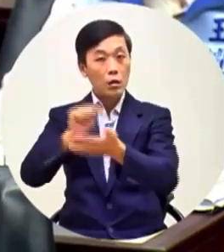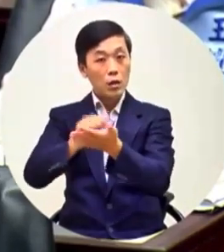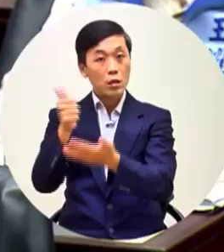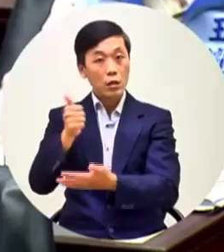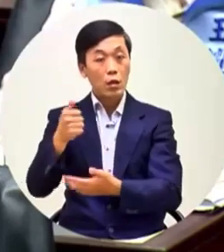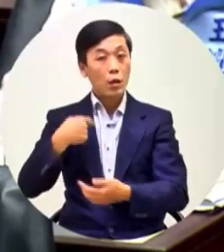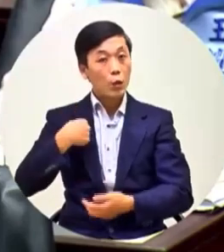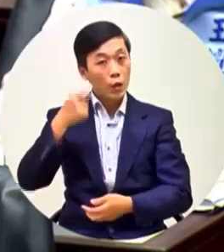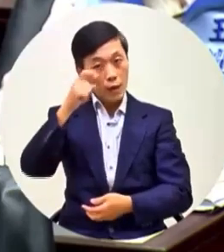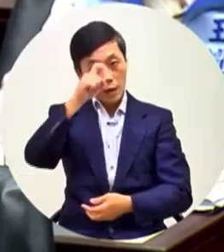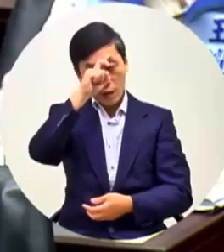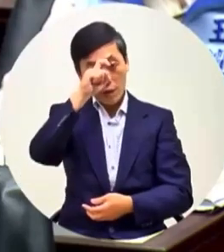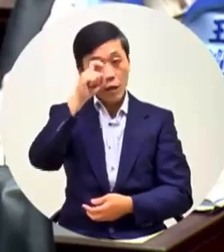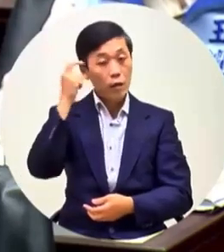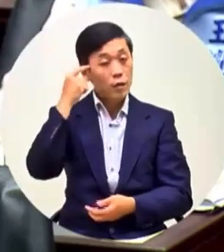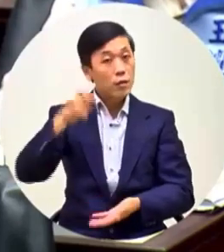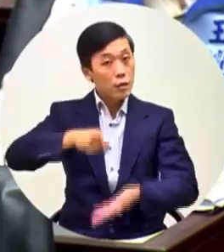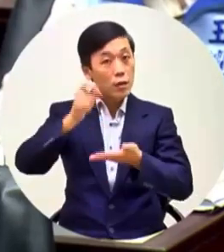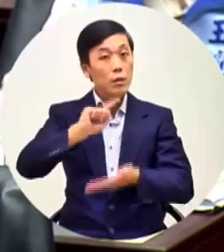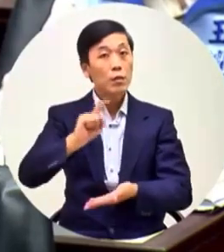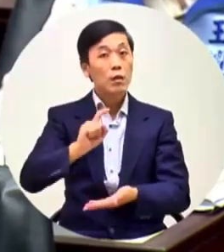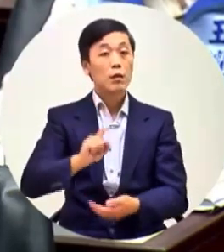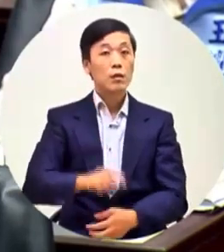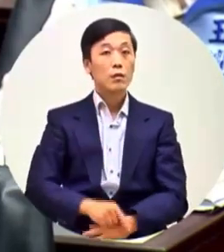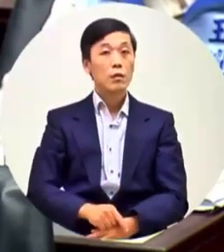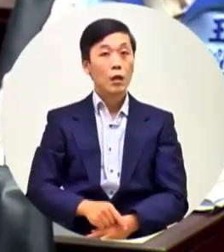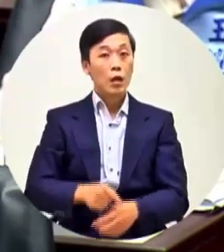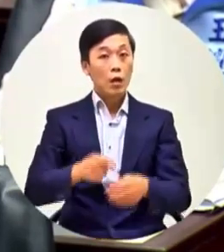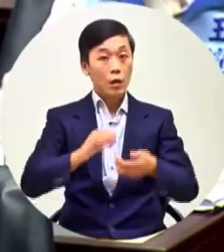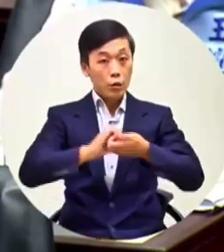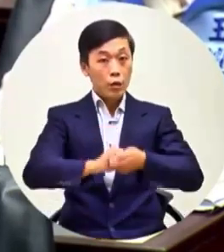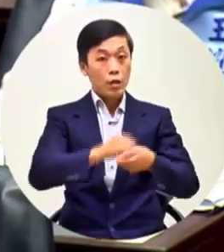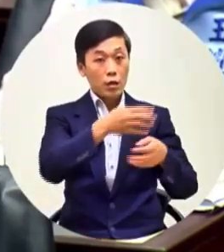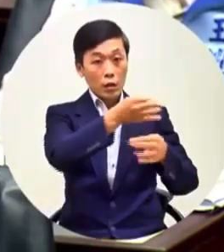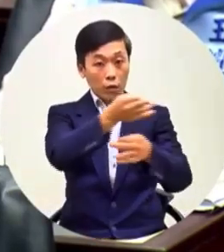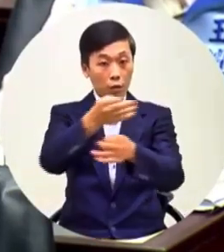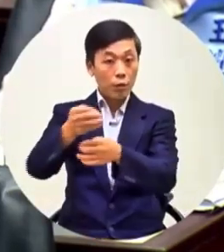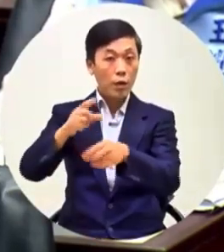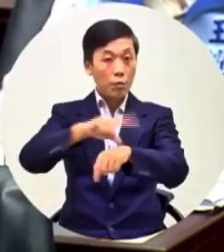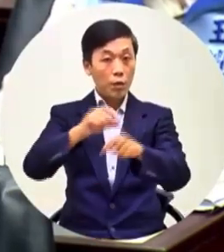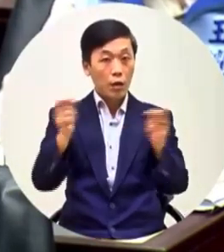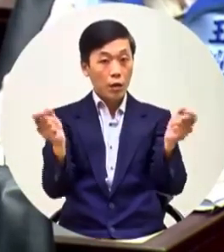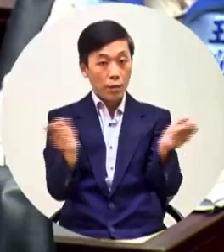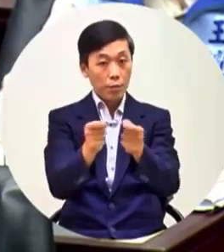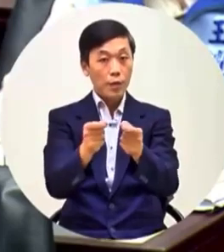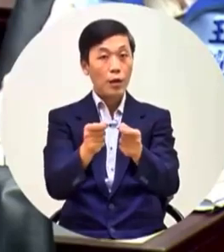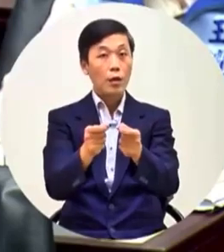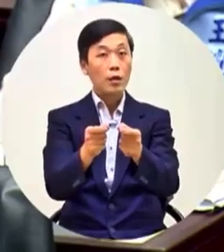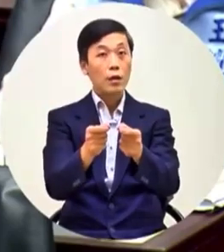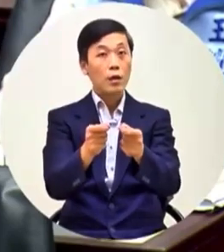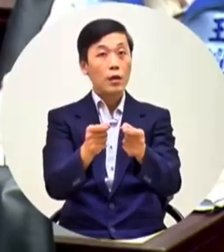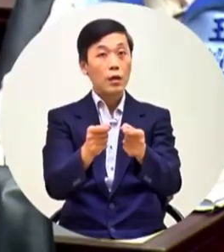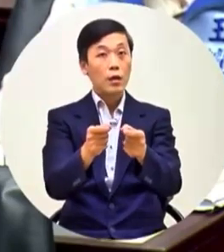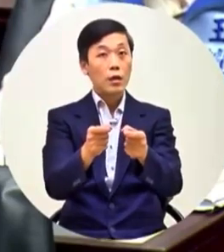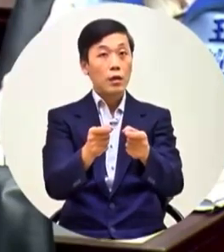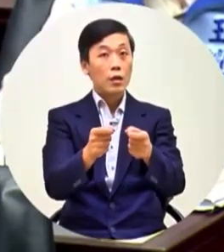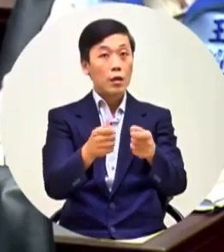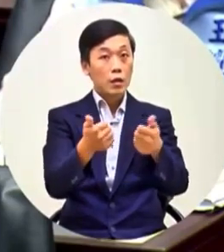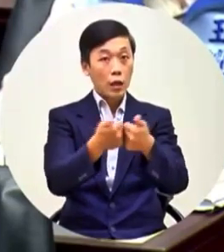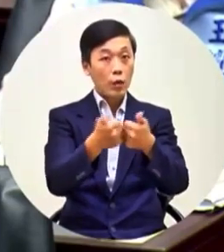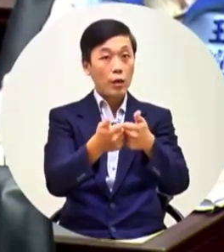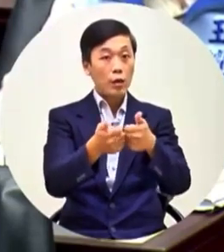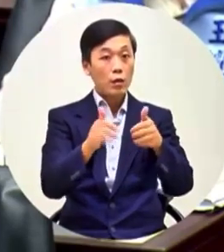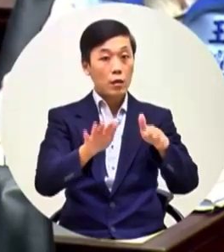说？有既定的一个日程哦，我们要开定期大会，是不是取消这三天的临时